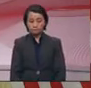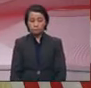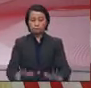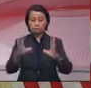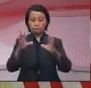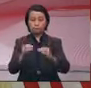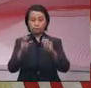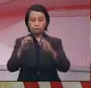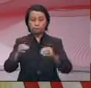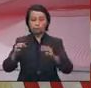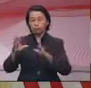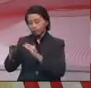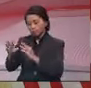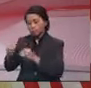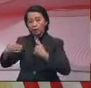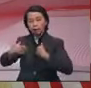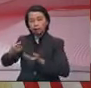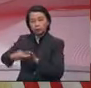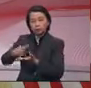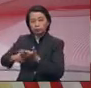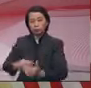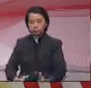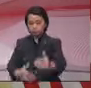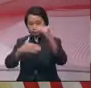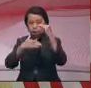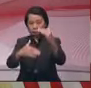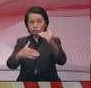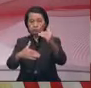Mesyuarat juga membincangkan mengenai had maksimum